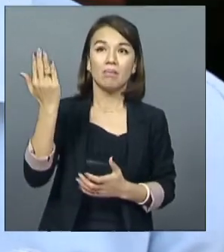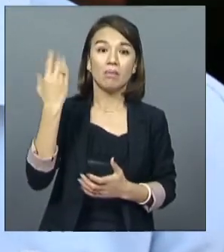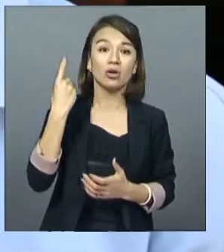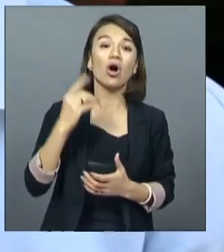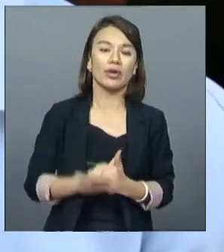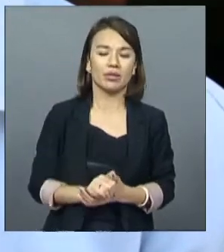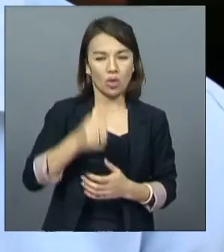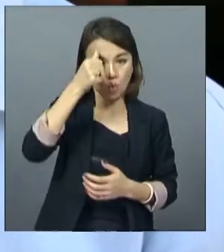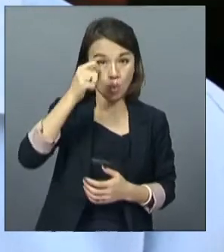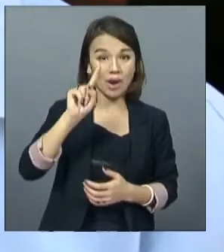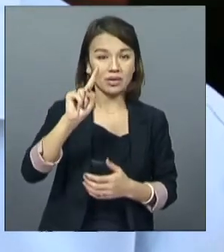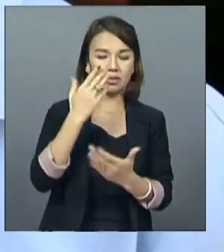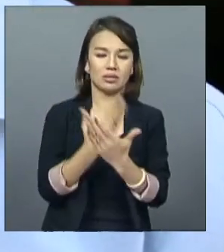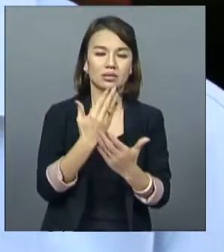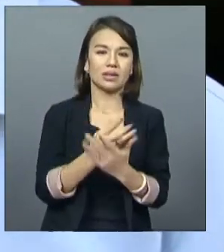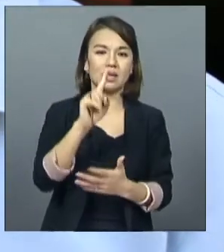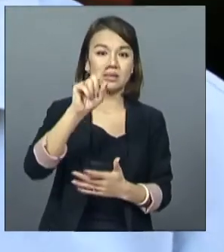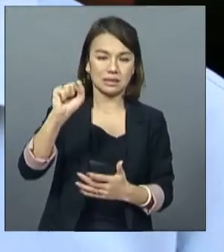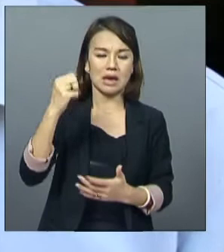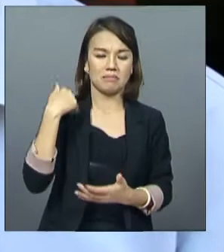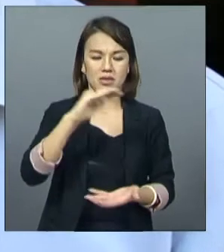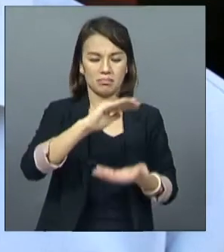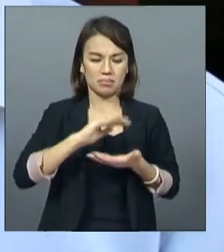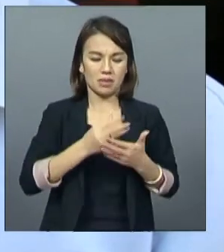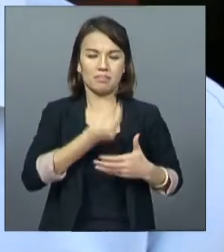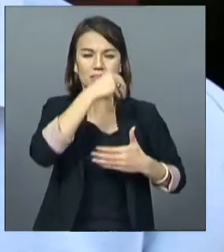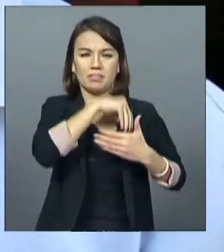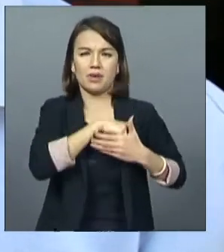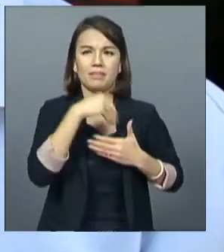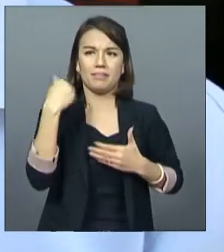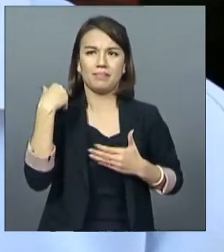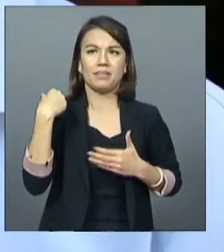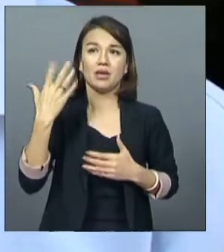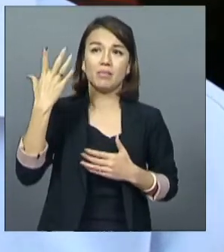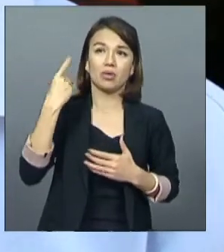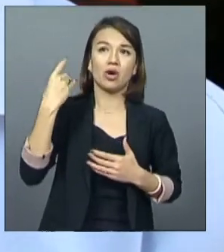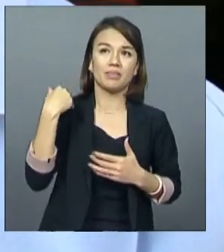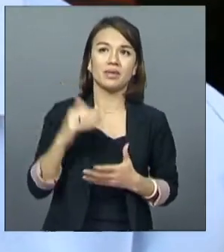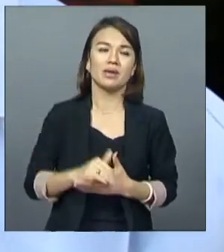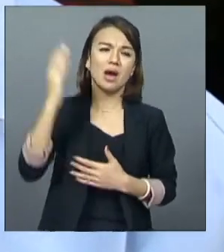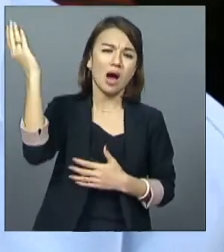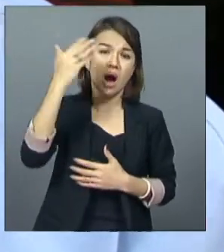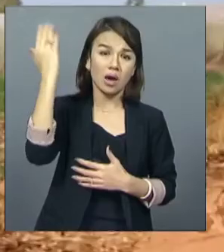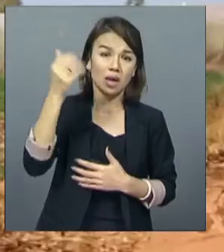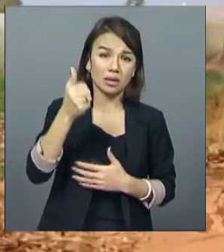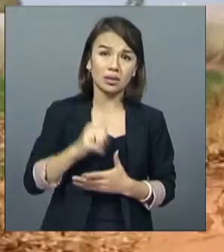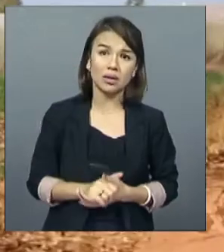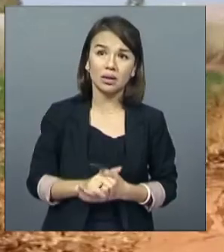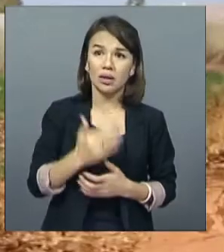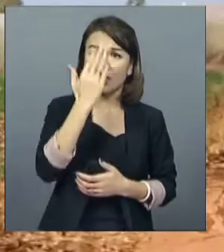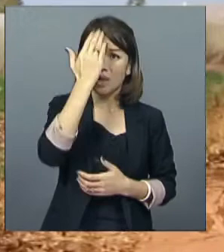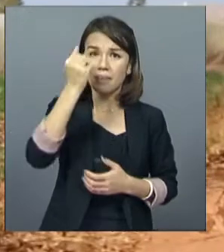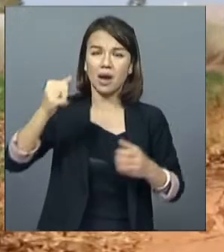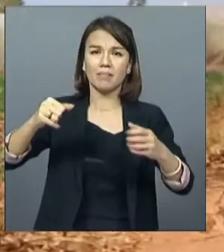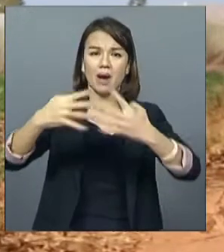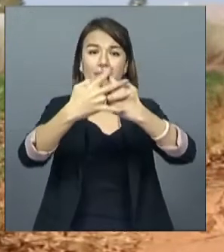ได้ปีอันมันราคามันดีหน่อย ทำไมต้องกางมุ้ง ครับกางมุ้งเพราะหนีจ